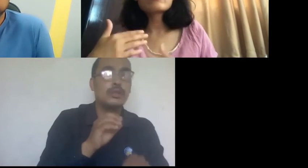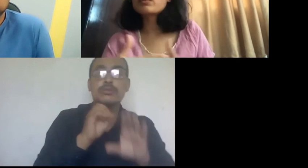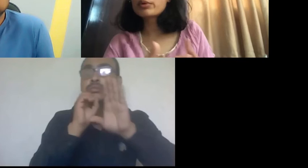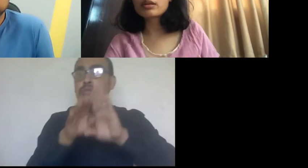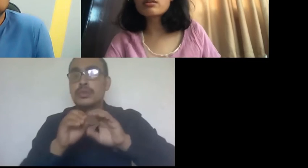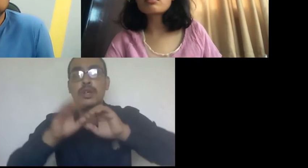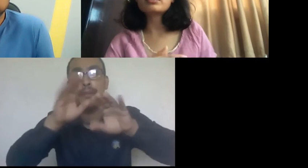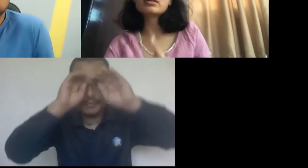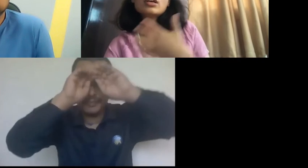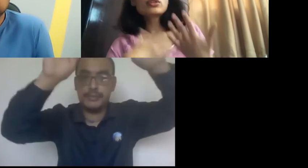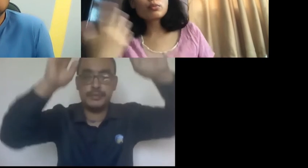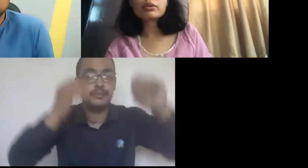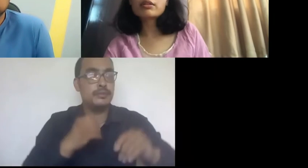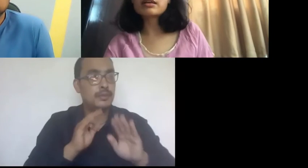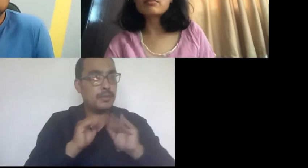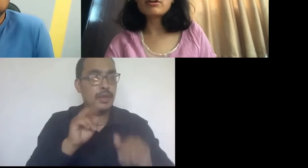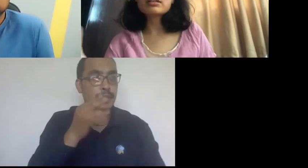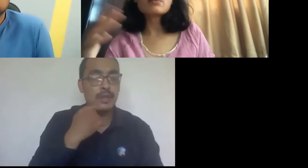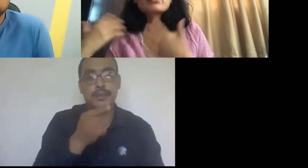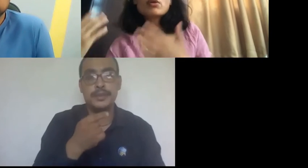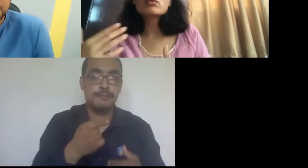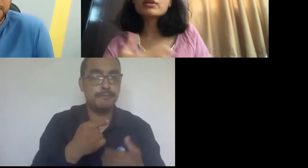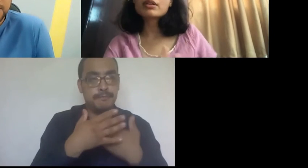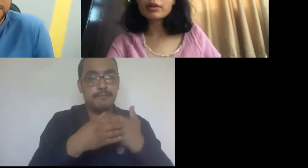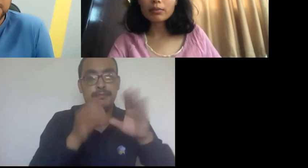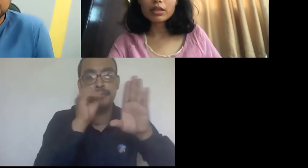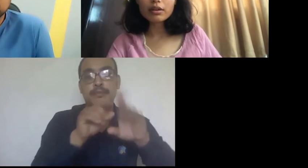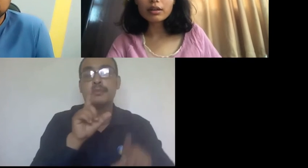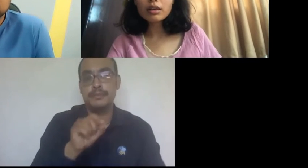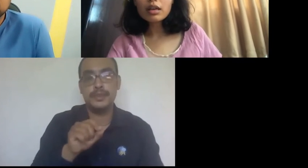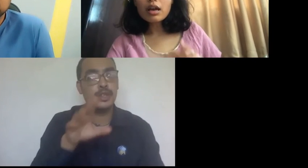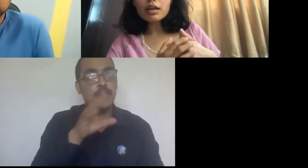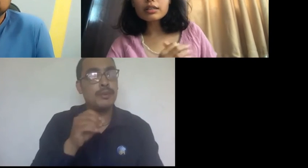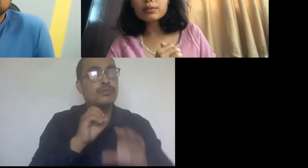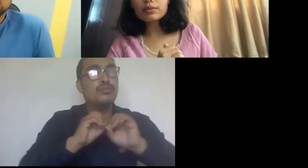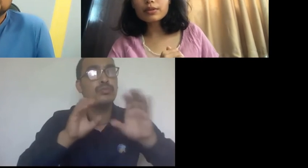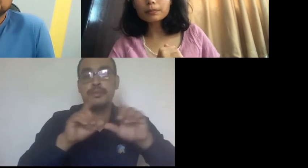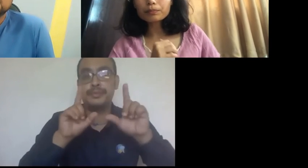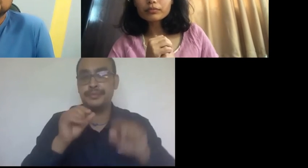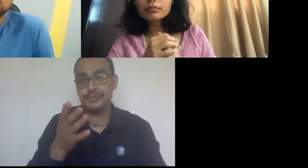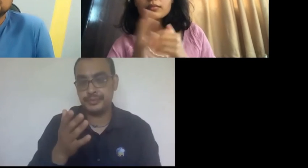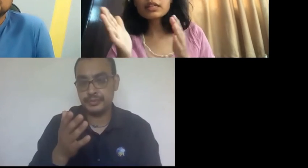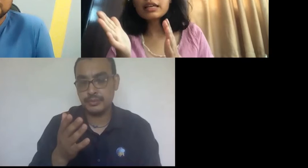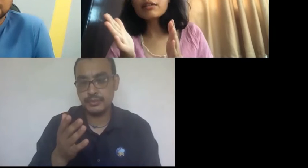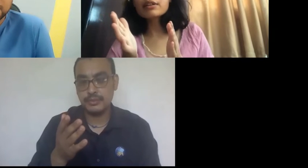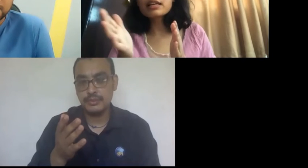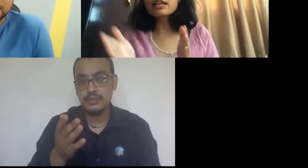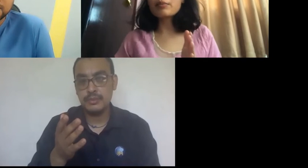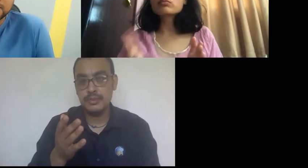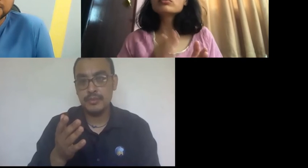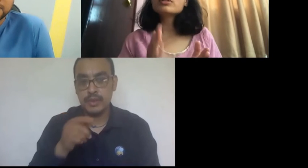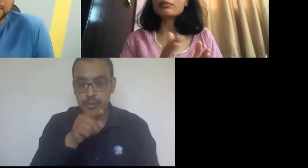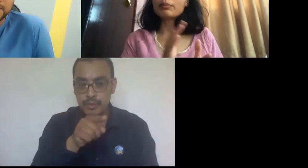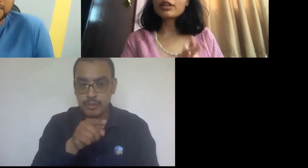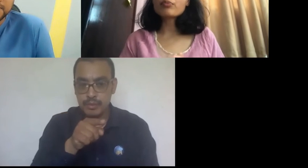मलाई के फरक पर्दैन भने नि, त्यो पब्लिक गर्दा भयो होइन, सबै गर्नुपर्छ भन्ने पनि छैन। अनि त्यसपछि यसले गर्दाखेरि